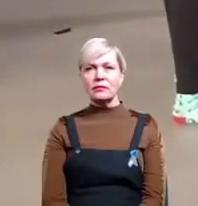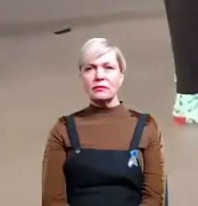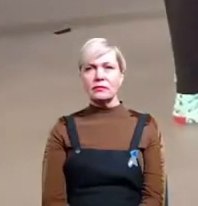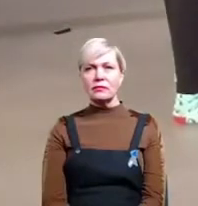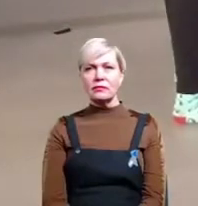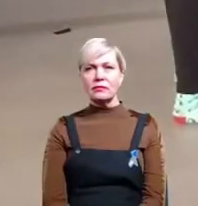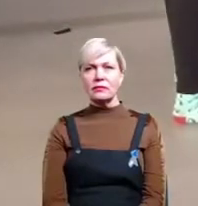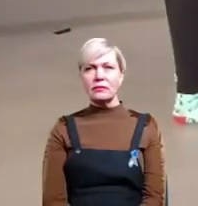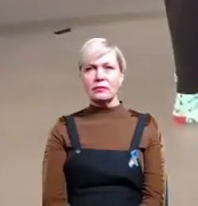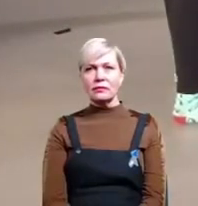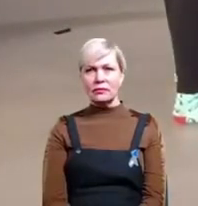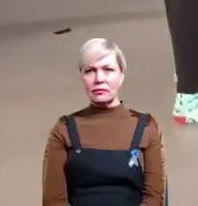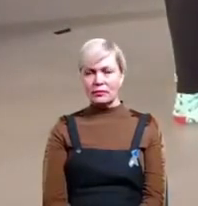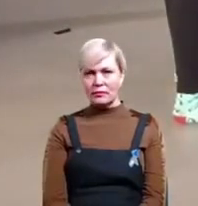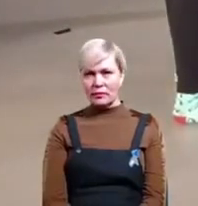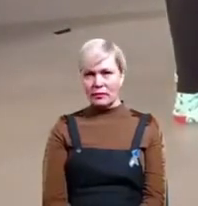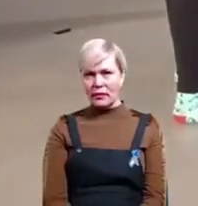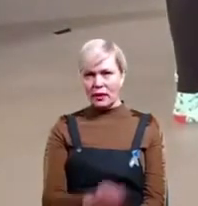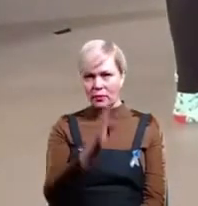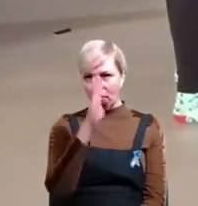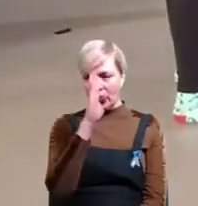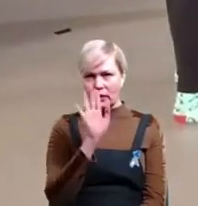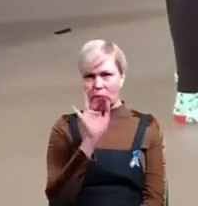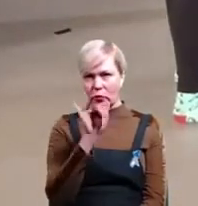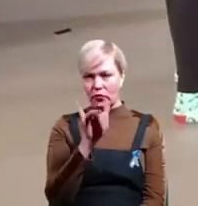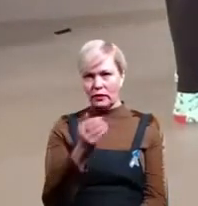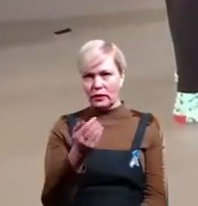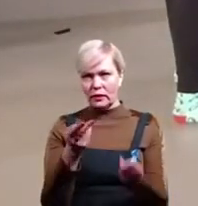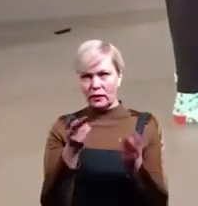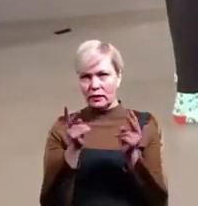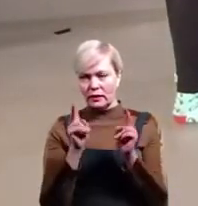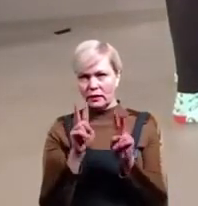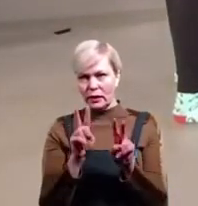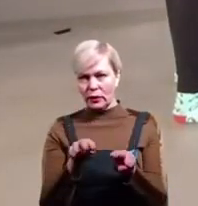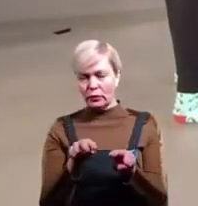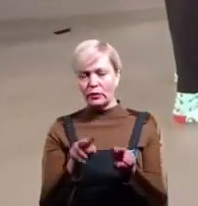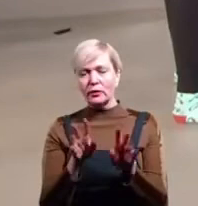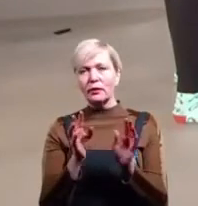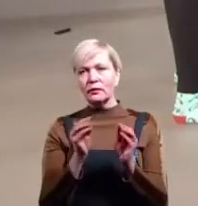Значит, парни, у вас остается это? Вы то, что делали, то